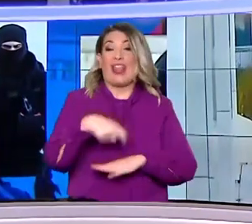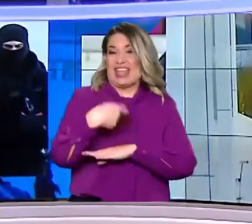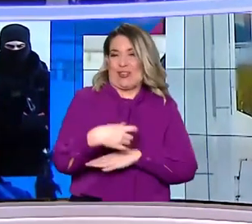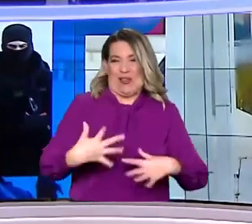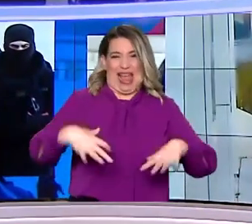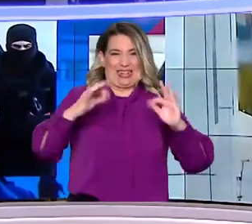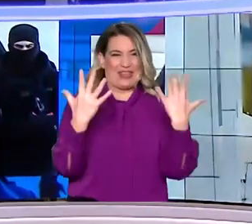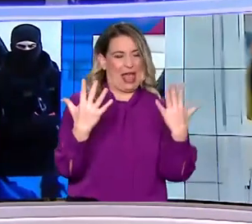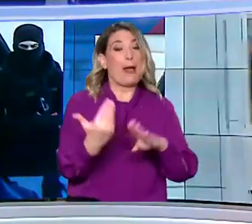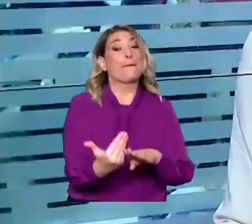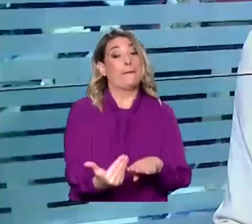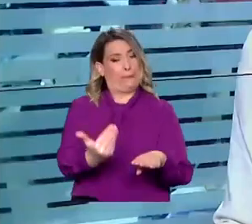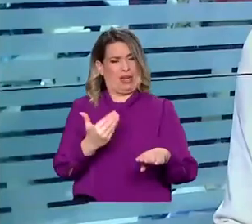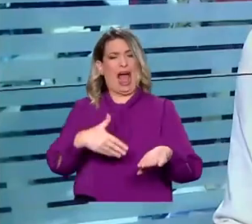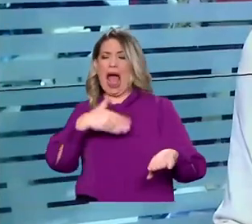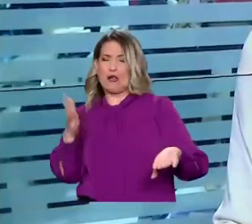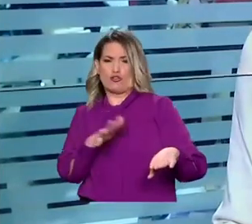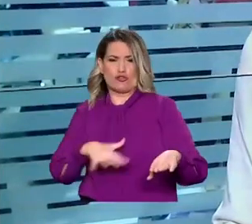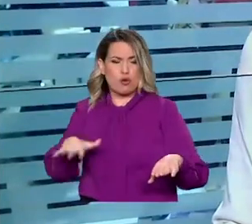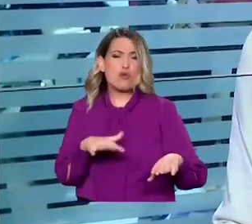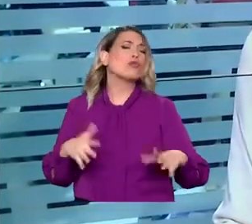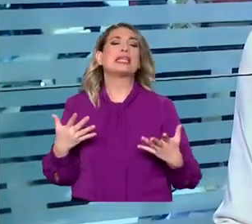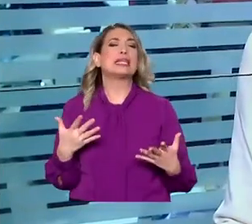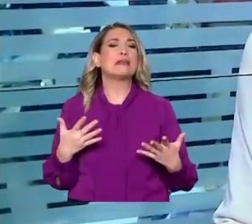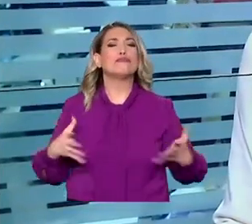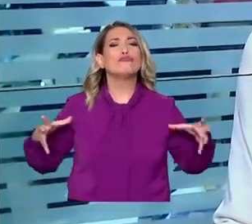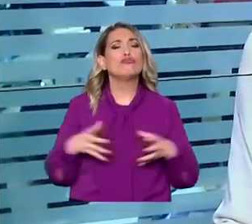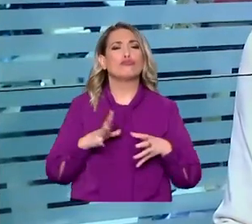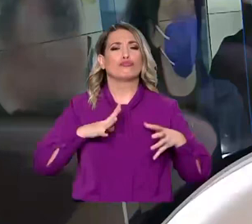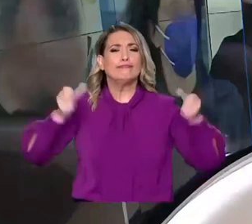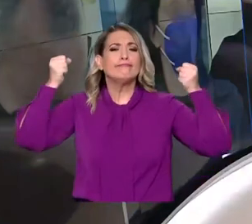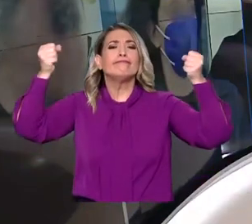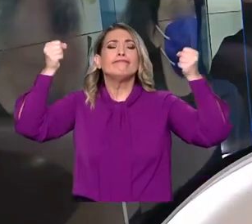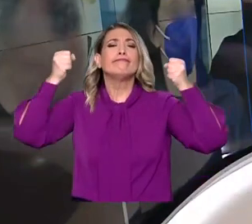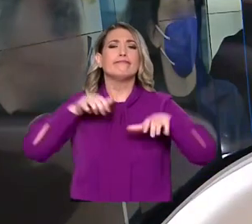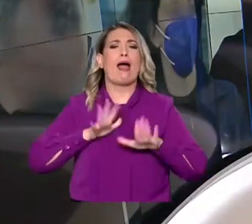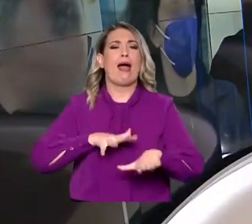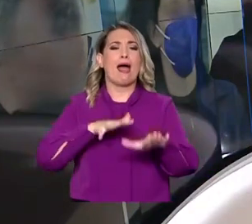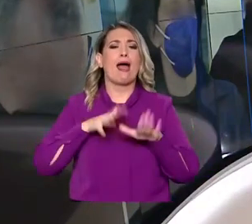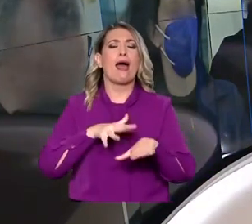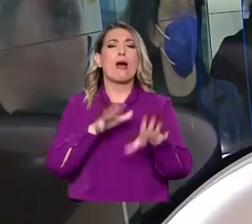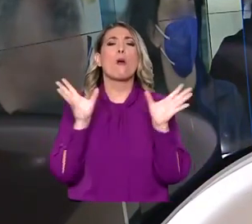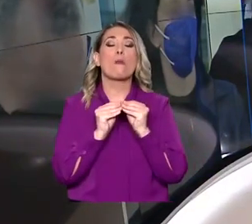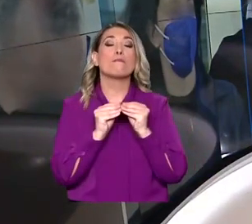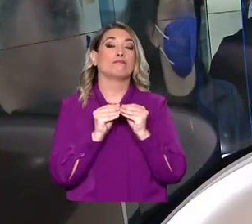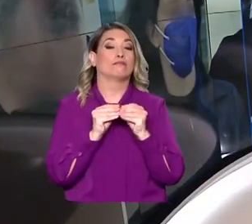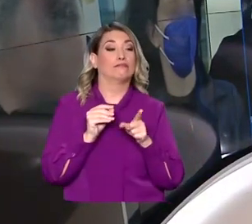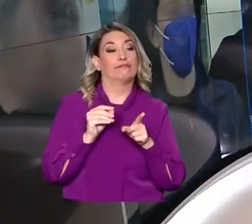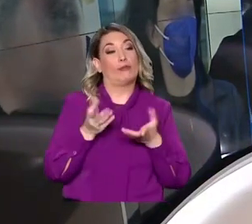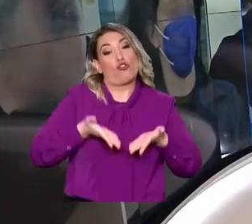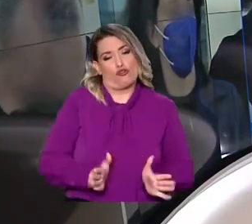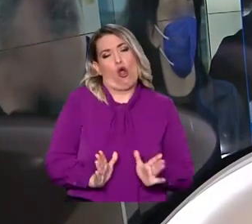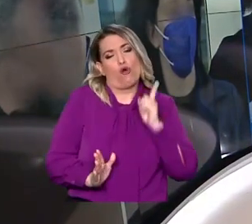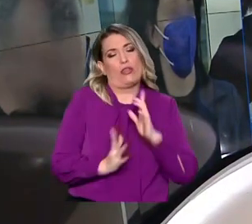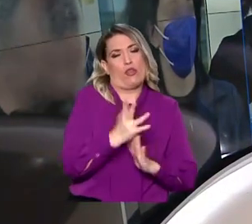συγκέντρωση αλληλέγγυων και στη 12χρονη και στη μητέρα της που για την οποία ζητούν για την οποία ζητούν να βγει έξω